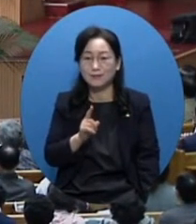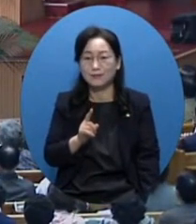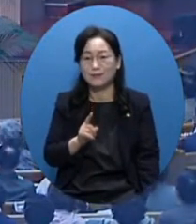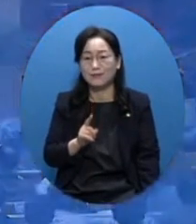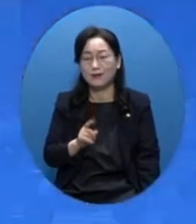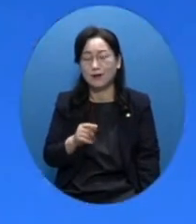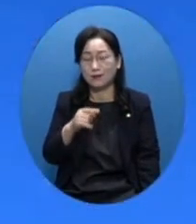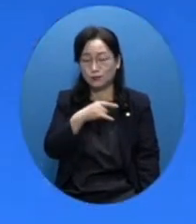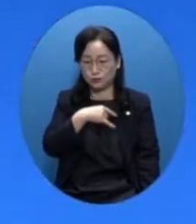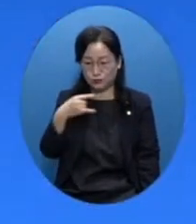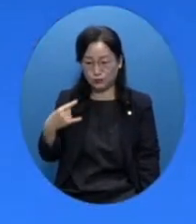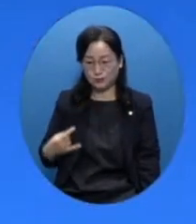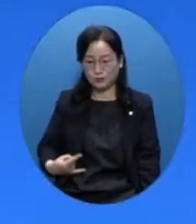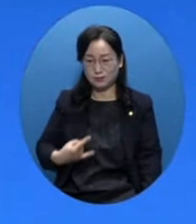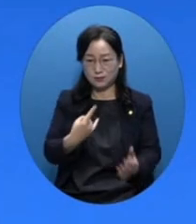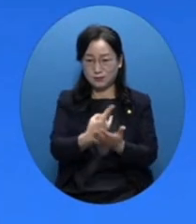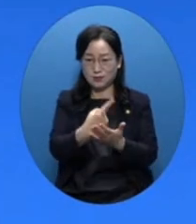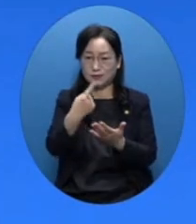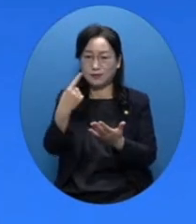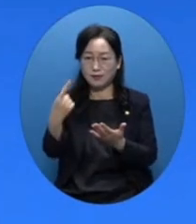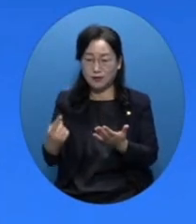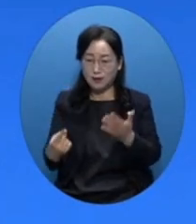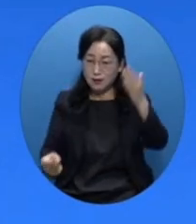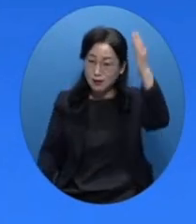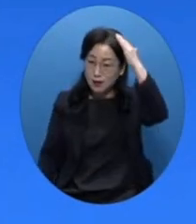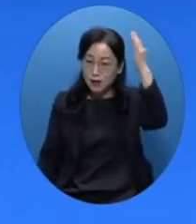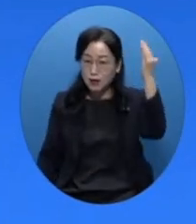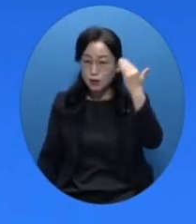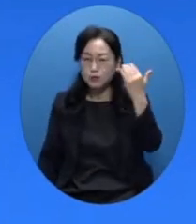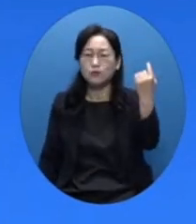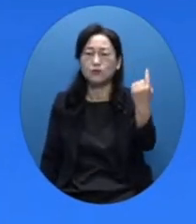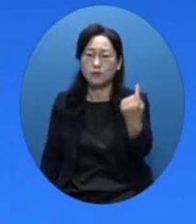중구 를 떠나서 우리 한국에 와서